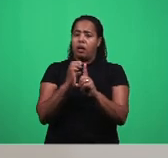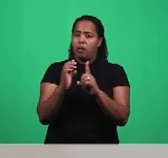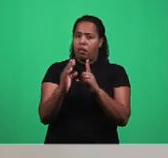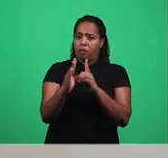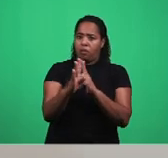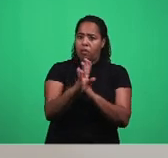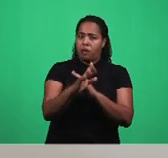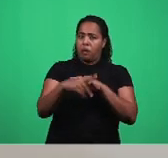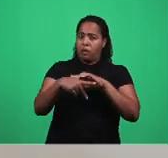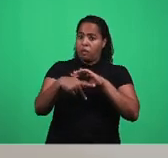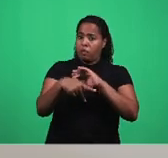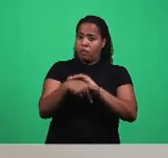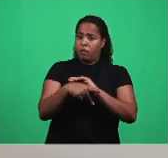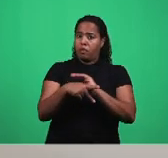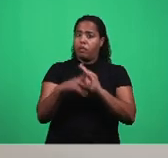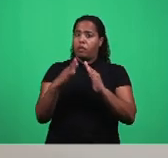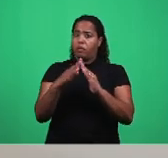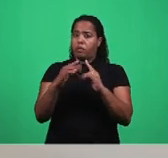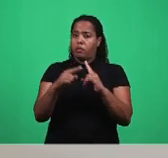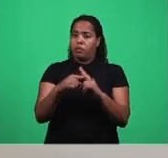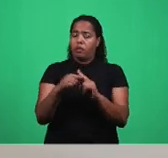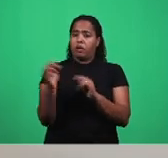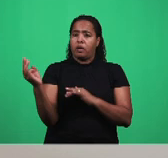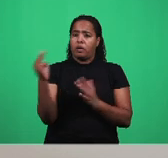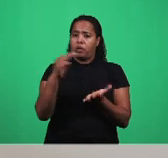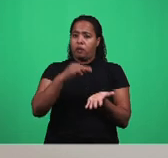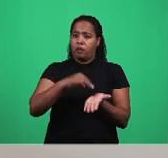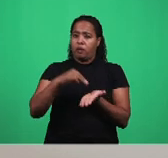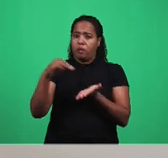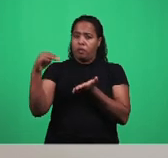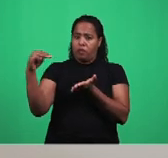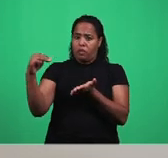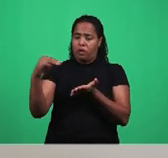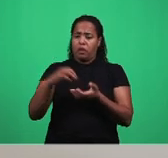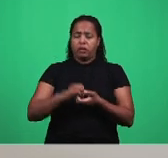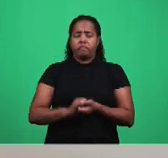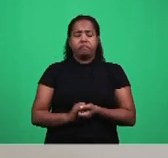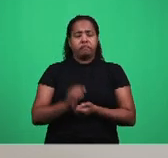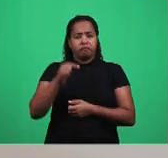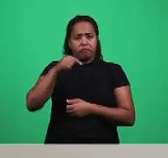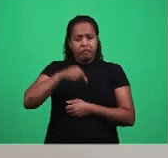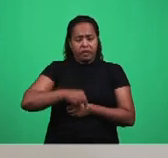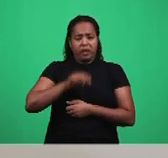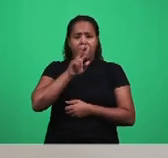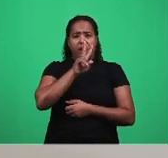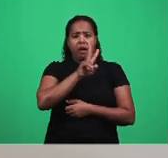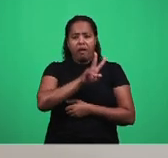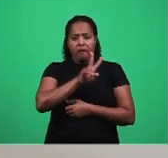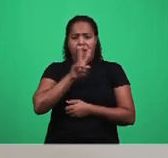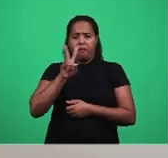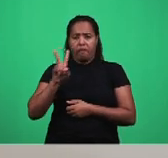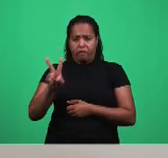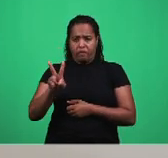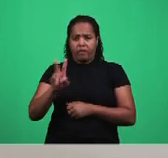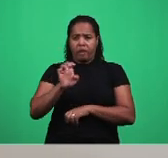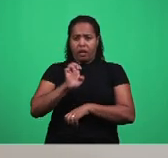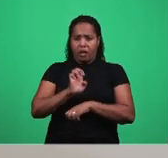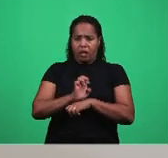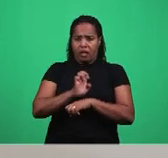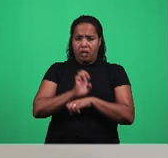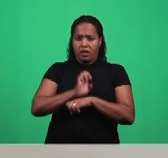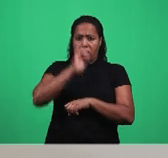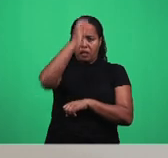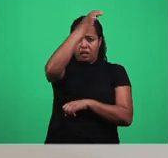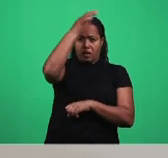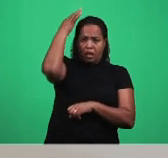le presbytère Espírito Santense. Nous parlons ici depuis la ville de Vila Velha, dans l'état de